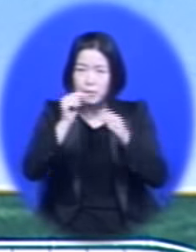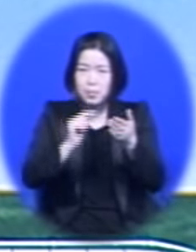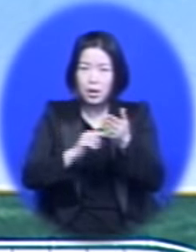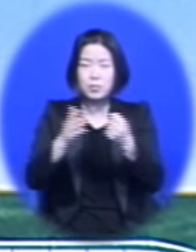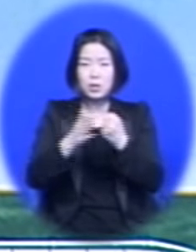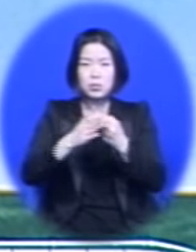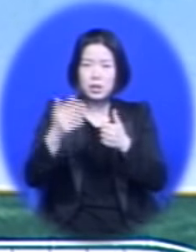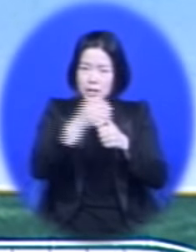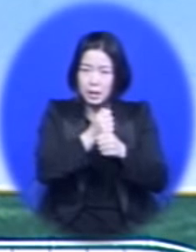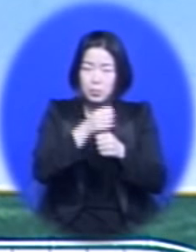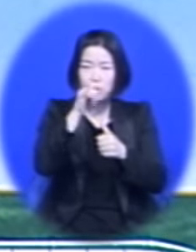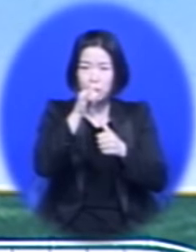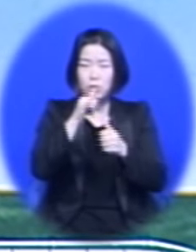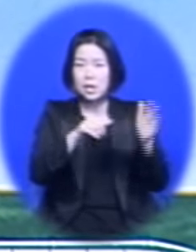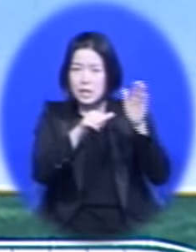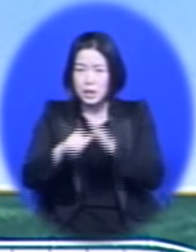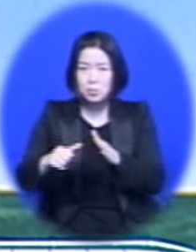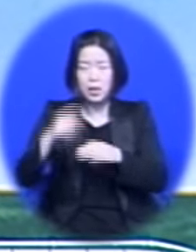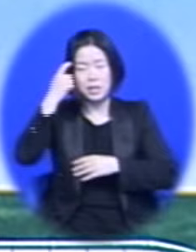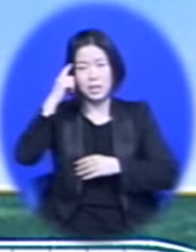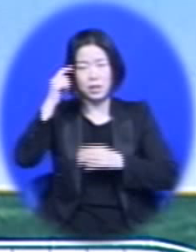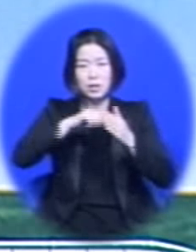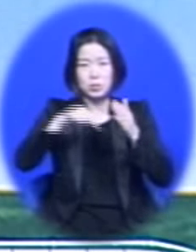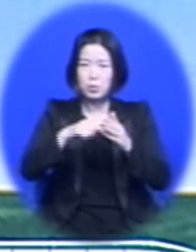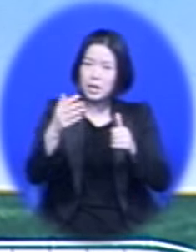있고 실패라는 의식 속에 사로잡혀 있고